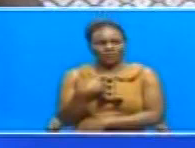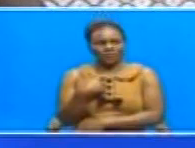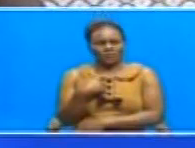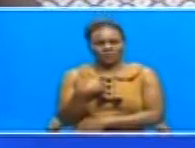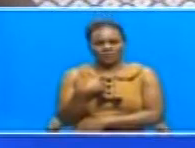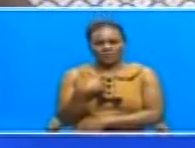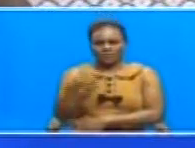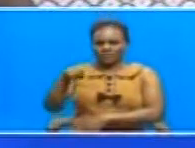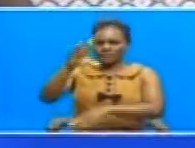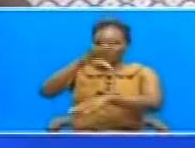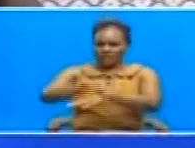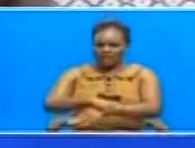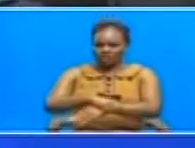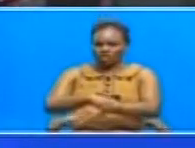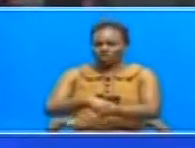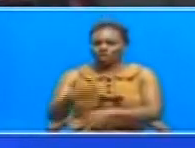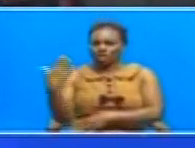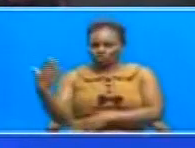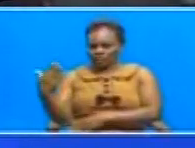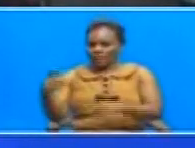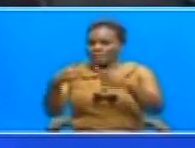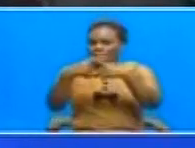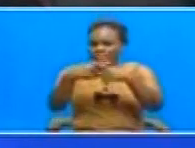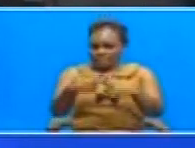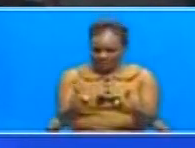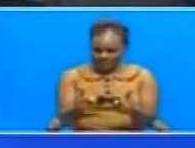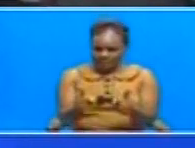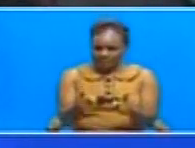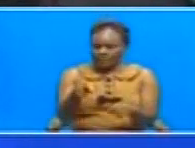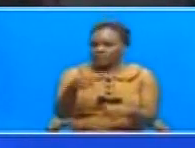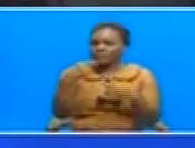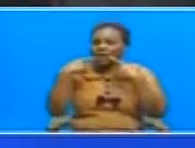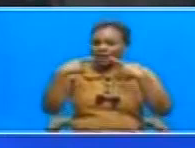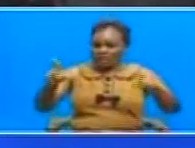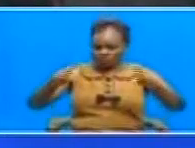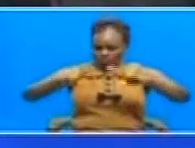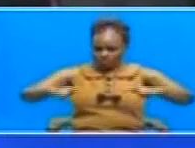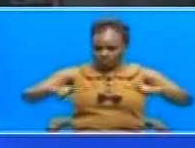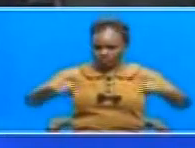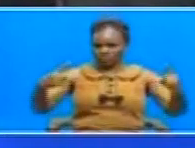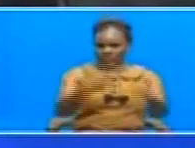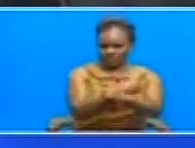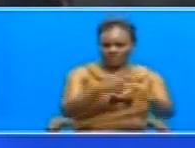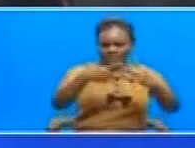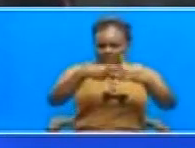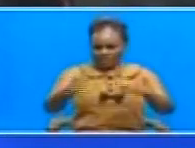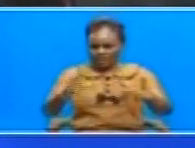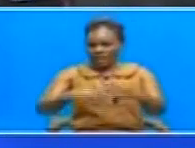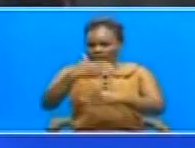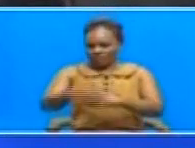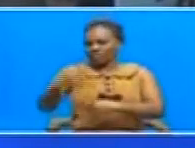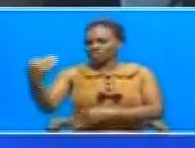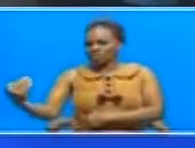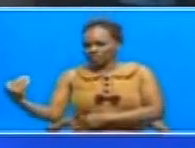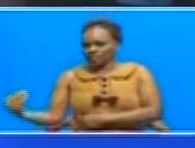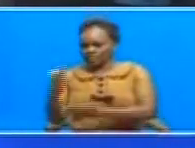So it's like they get certain doctrine. Aidha, Namunwa vile vile ametangaza uchunguzi tofauti kuanzishwa baada ya baadhi ya